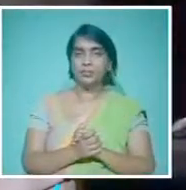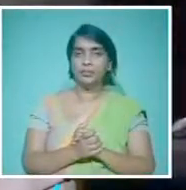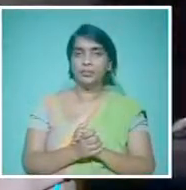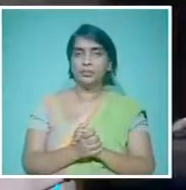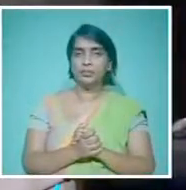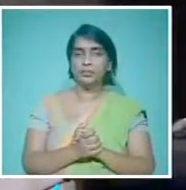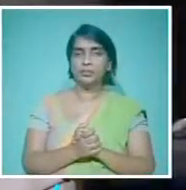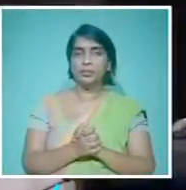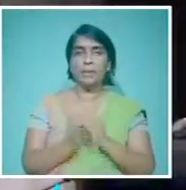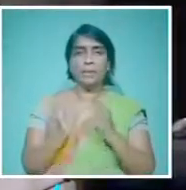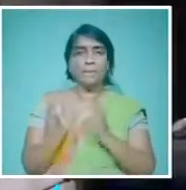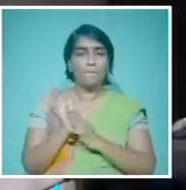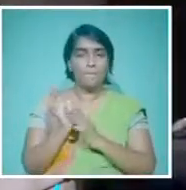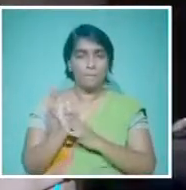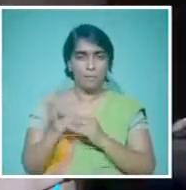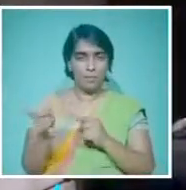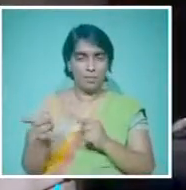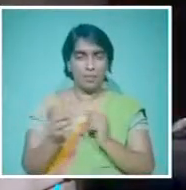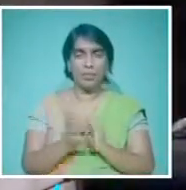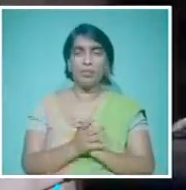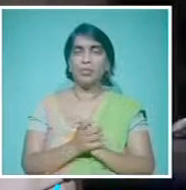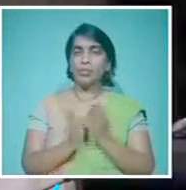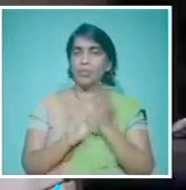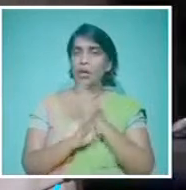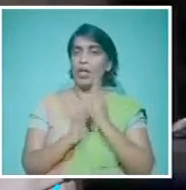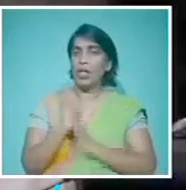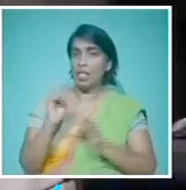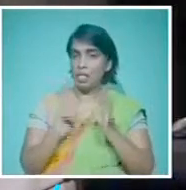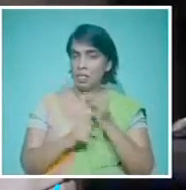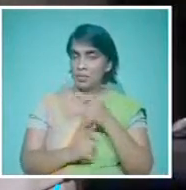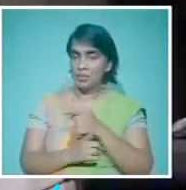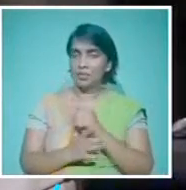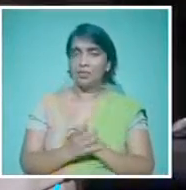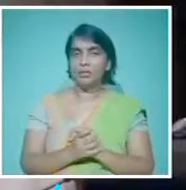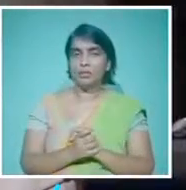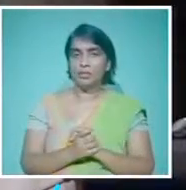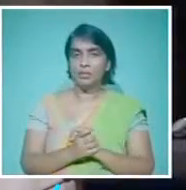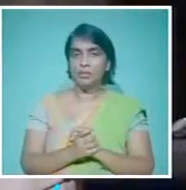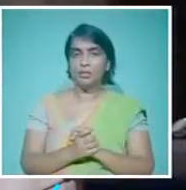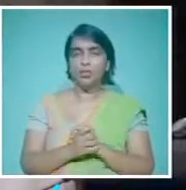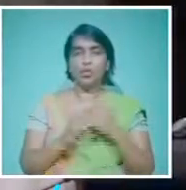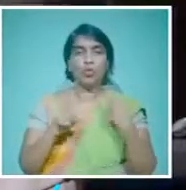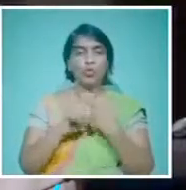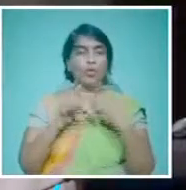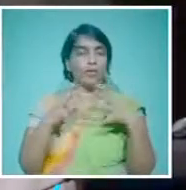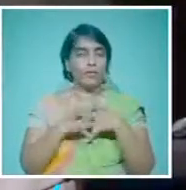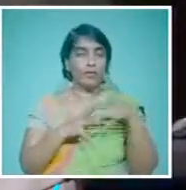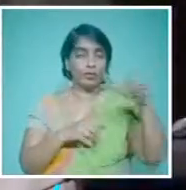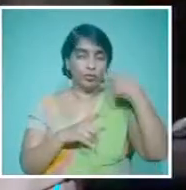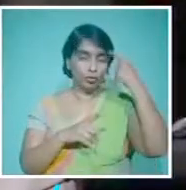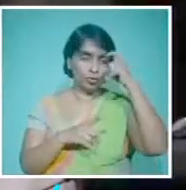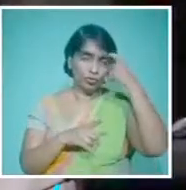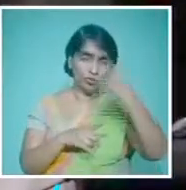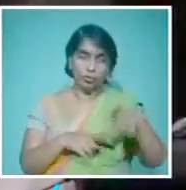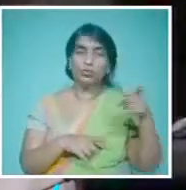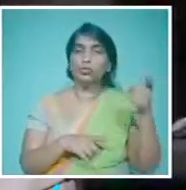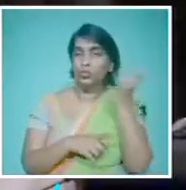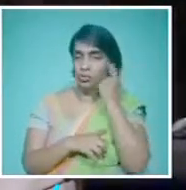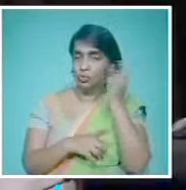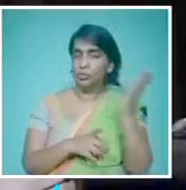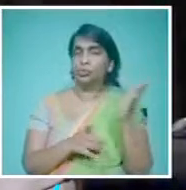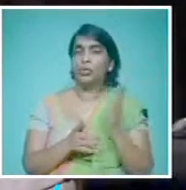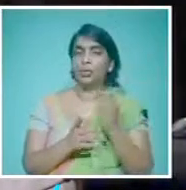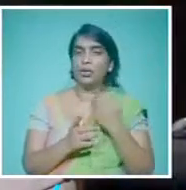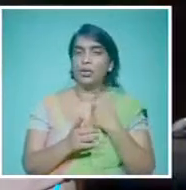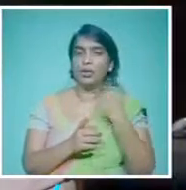දැන් ඉන්න මහින්ද ආනන්ද හිටපු ඇමතුමා කුමාර වෙල්ගම ඇමතුමා සාක්ෂි දරනවා